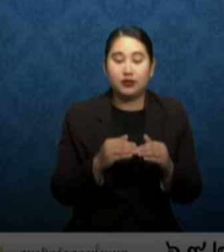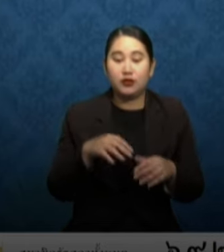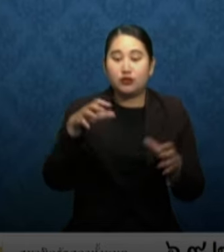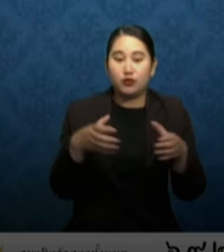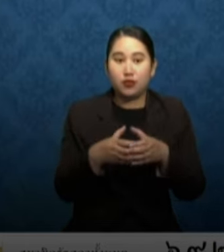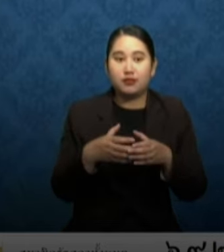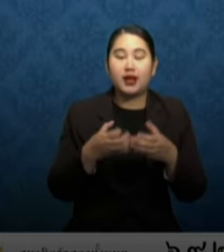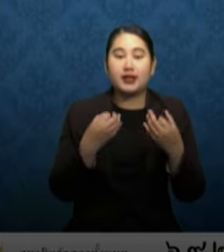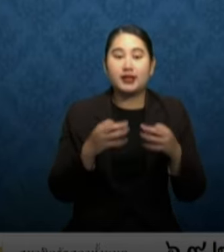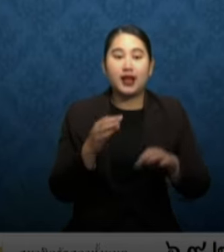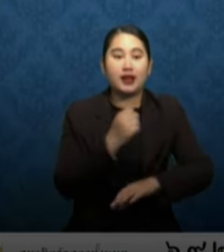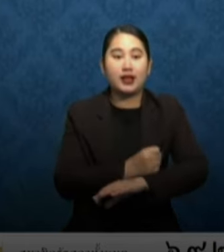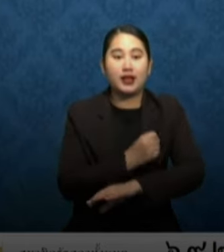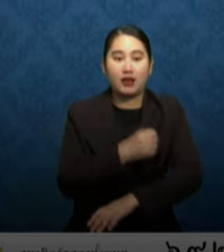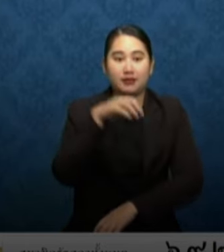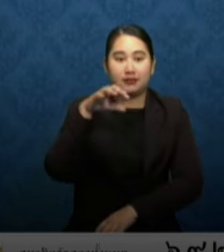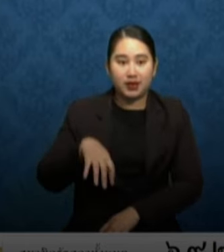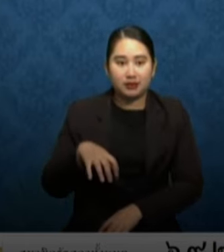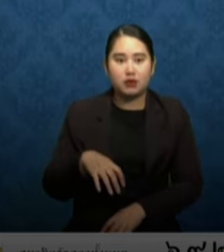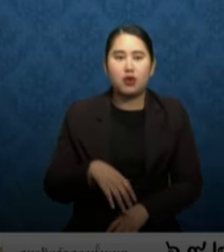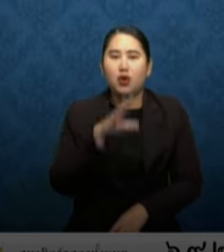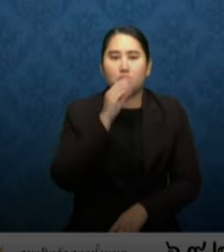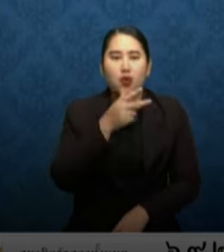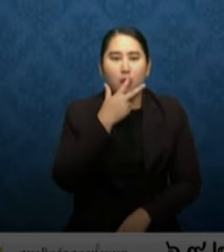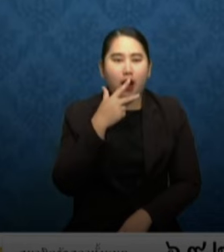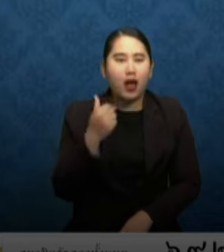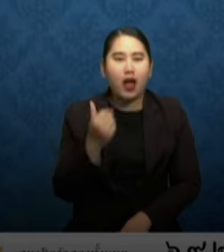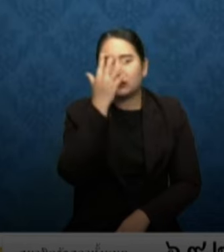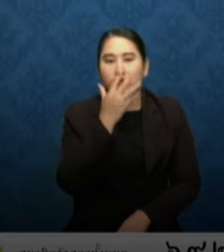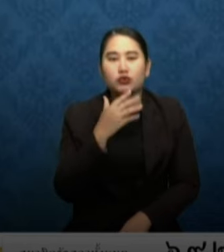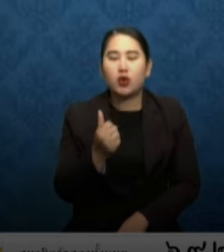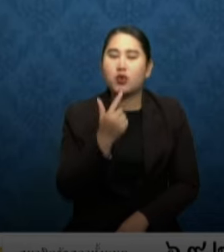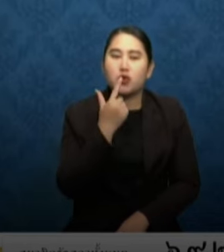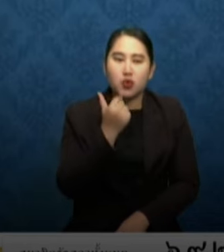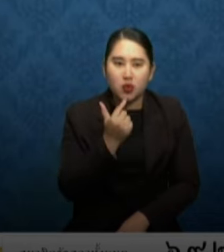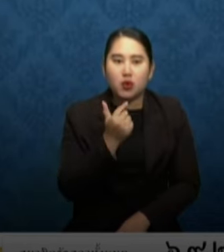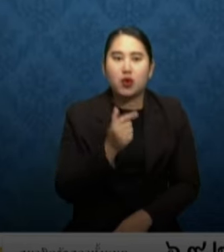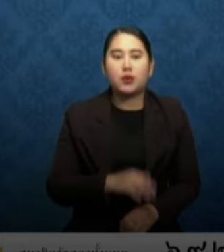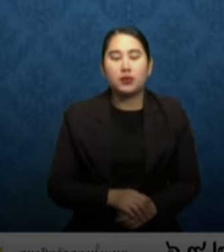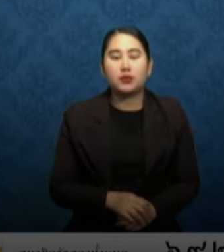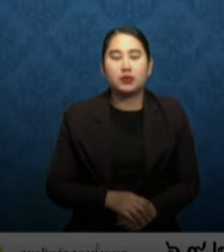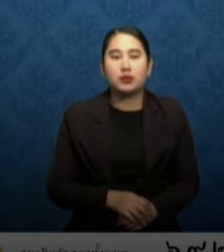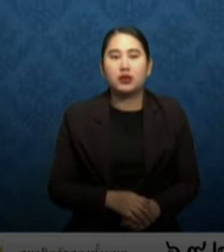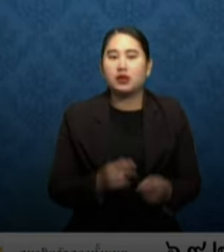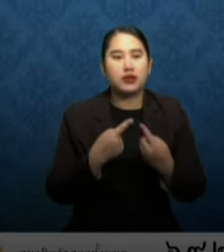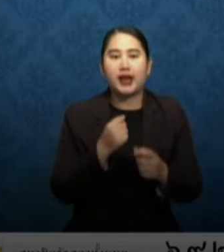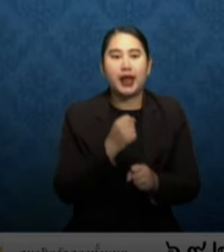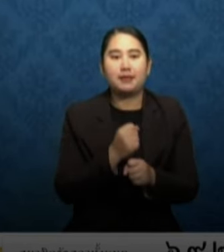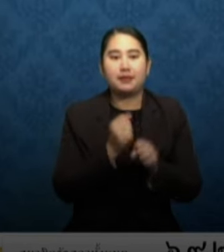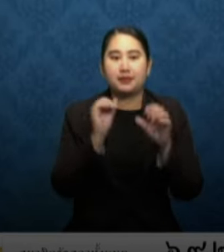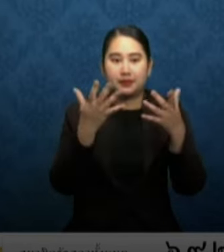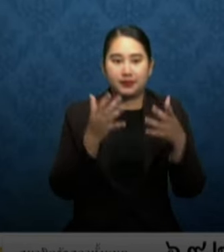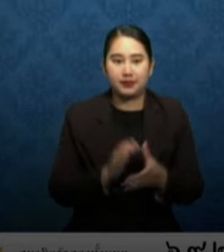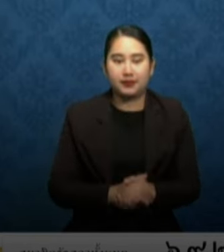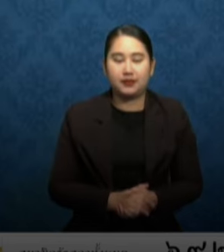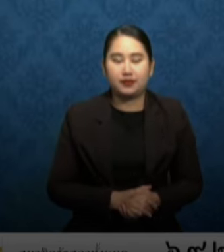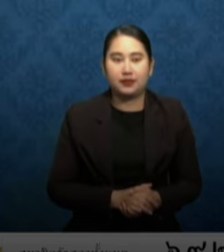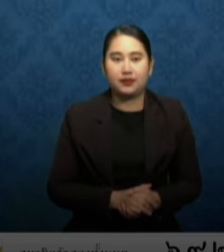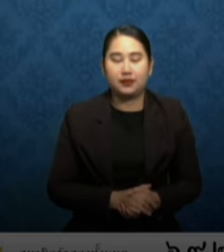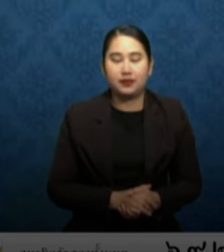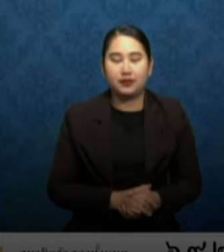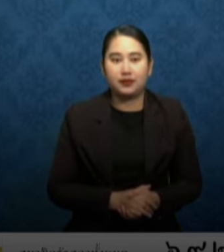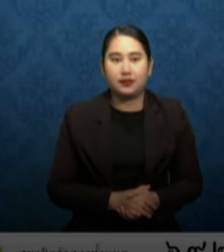แรงงานคำพูดสวยหรูดูดีแต่ไม่ทำ